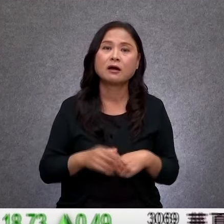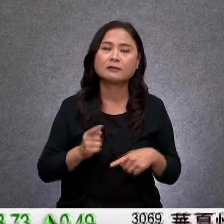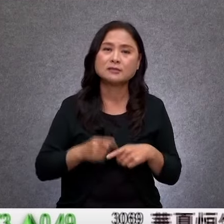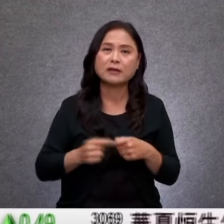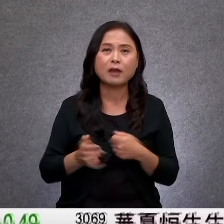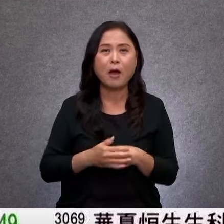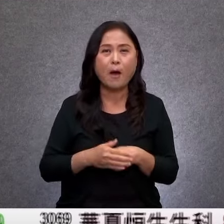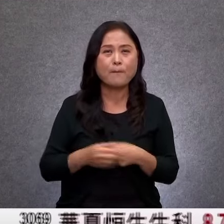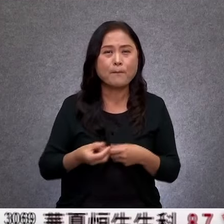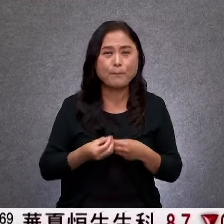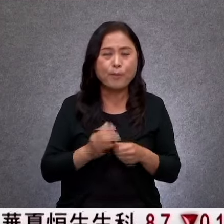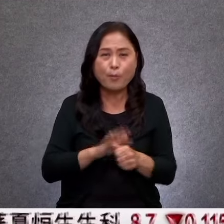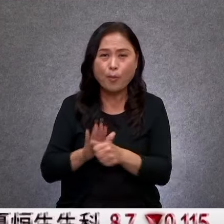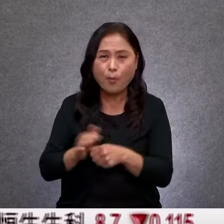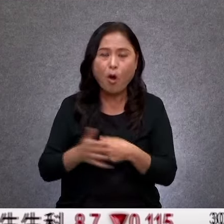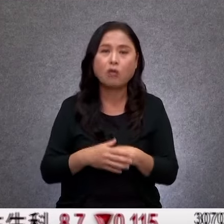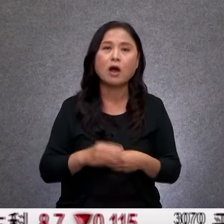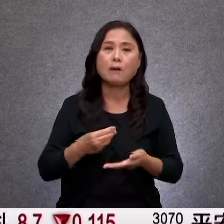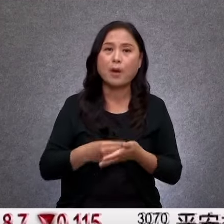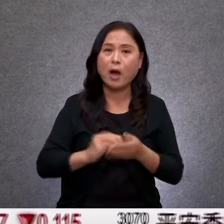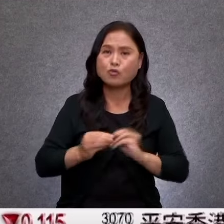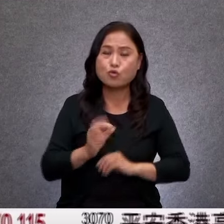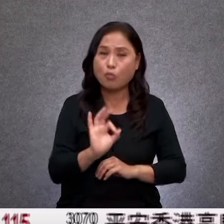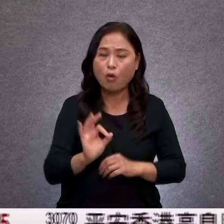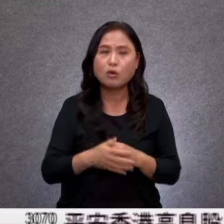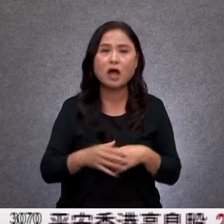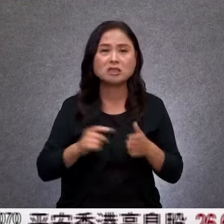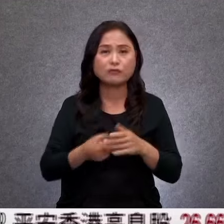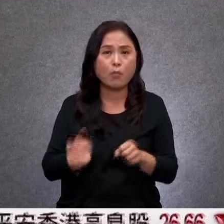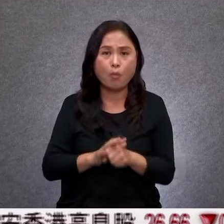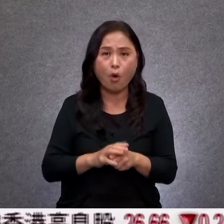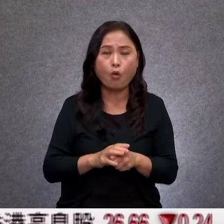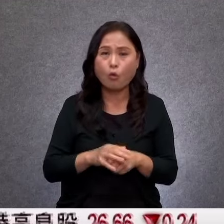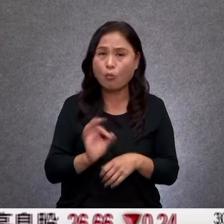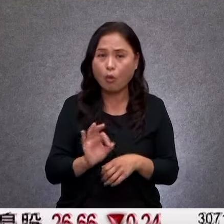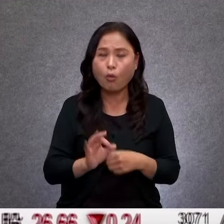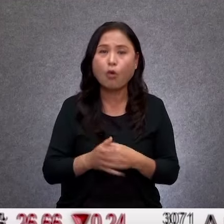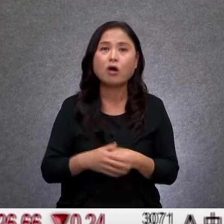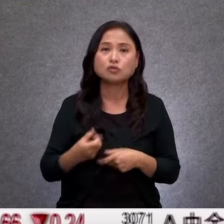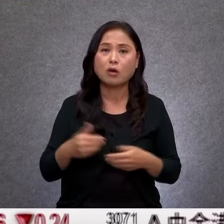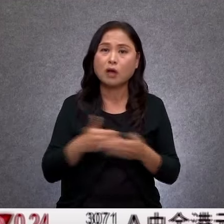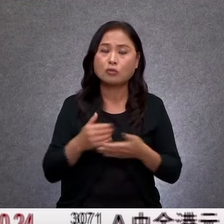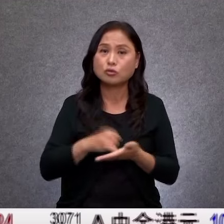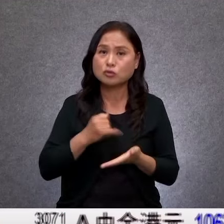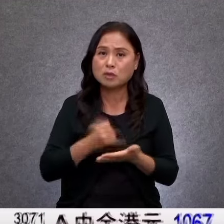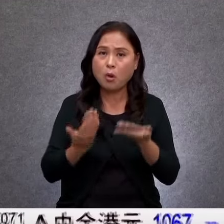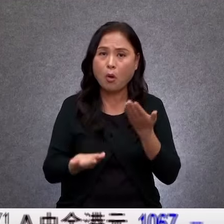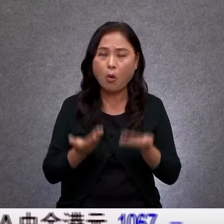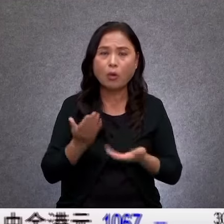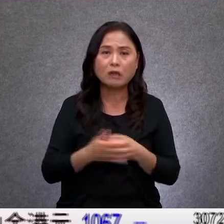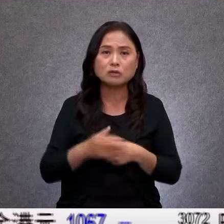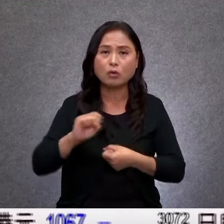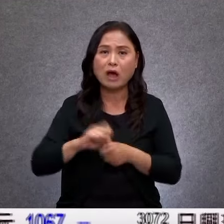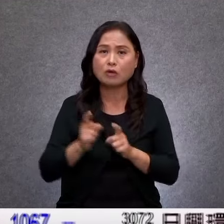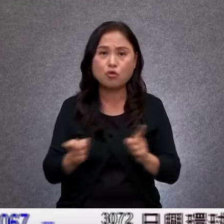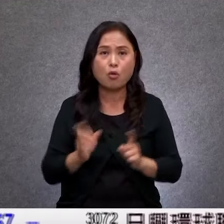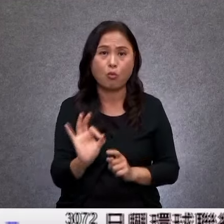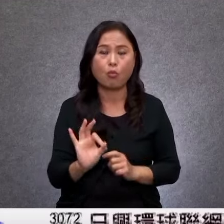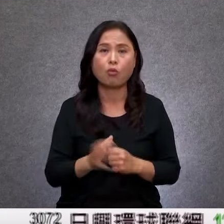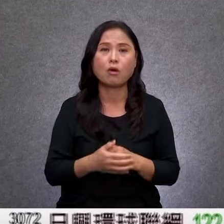望市民諒解。但其實實質上派糖今次冇消費券，亦都唔見到電費補貼，仲要交通津